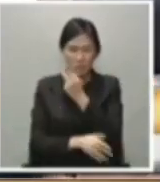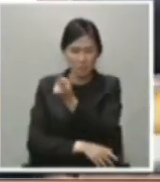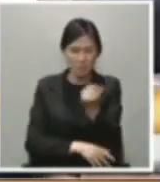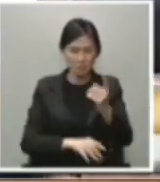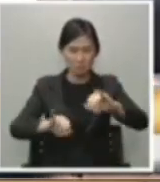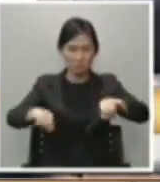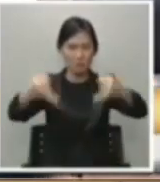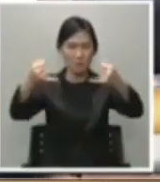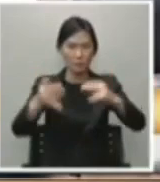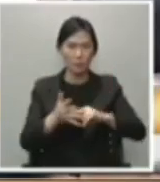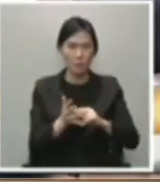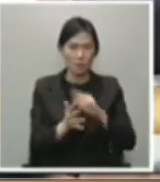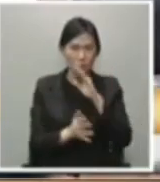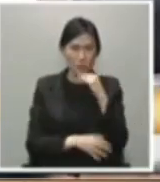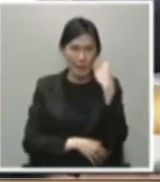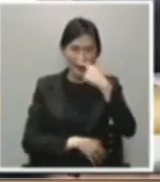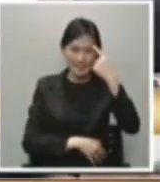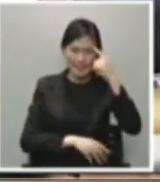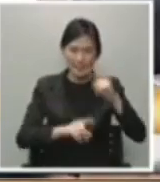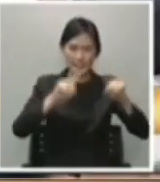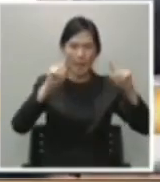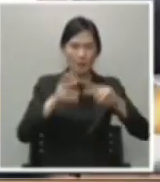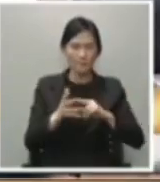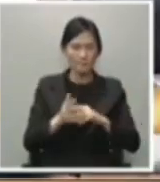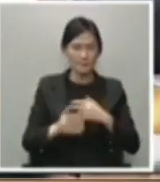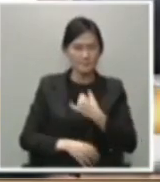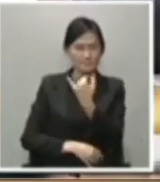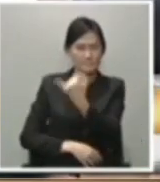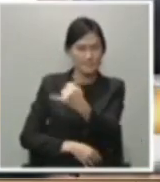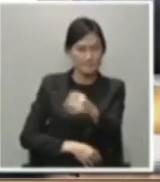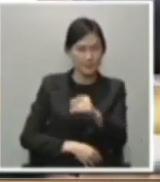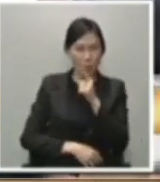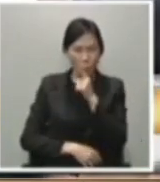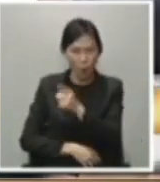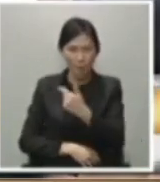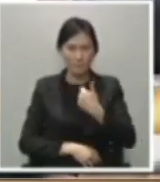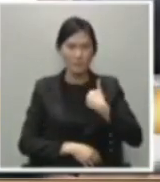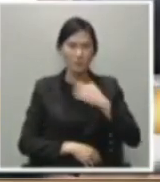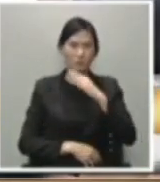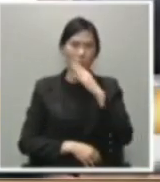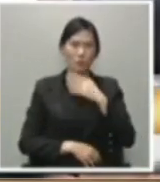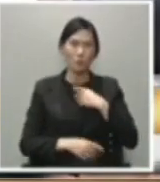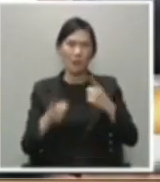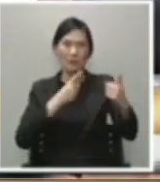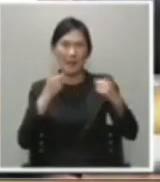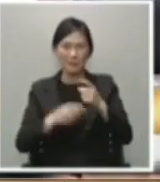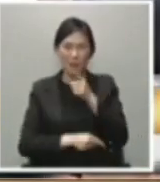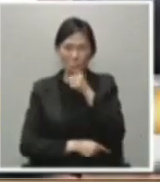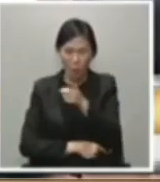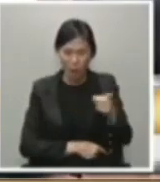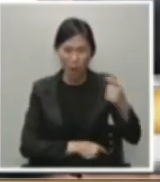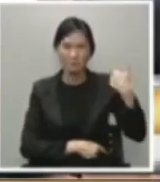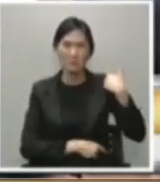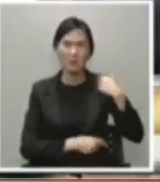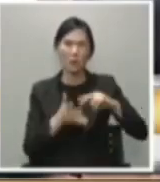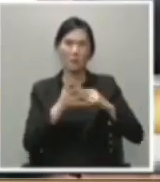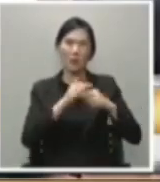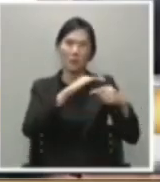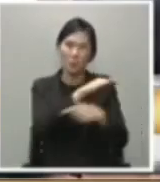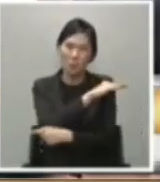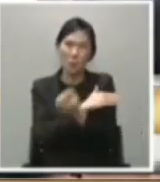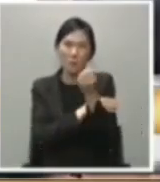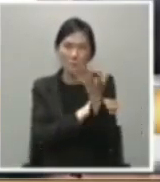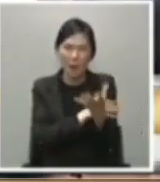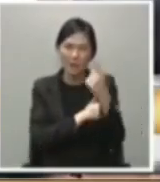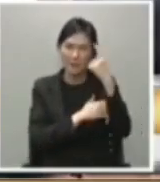ปากผู้ที่มีความเห็นต่างชอบกลด่าเมื่อถูกซักถามปล่อยให้มีการทุจริตเต็มบ้านเต็มเมืองเข้าข้าง